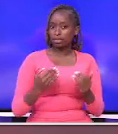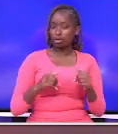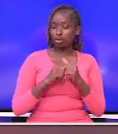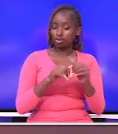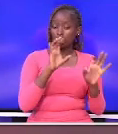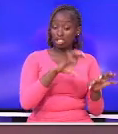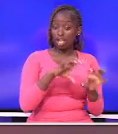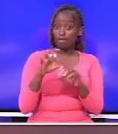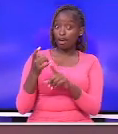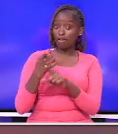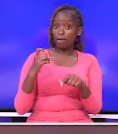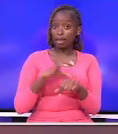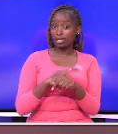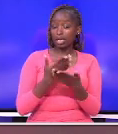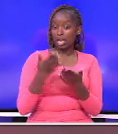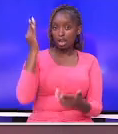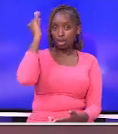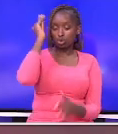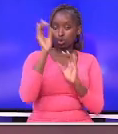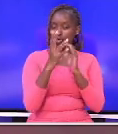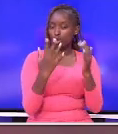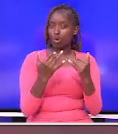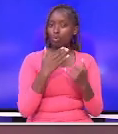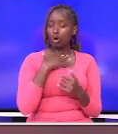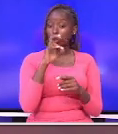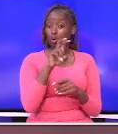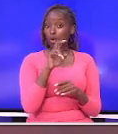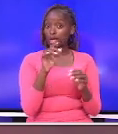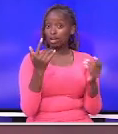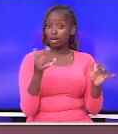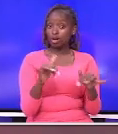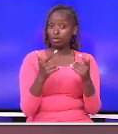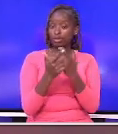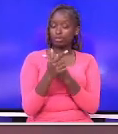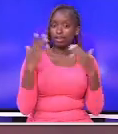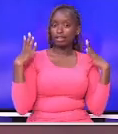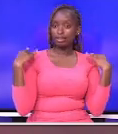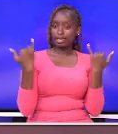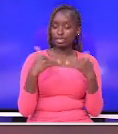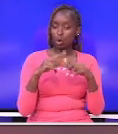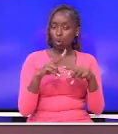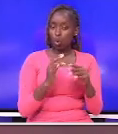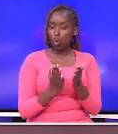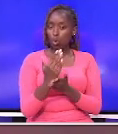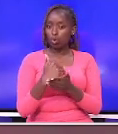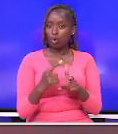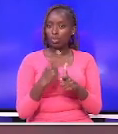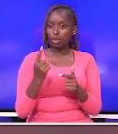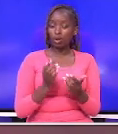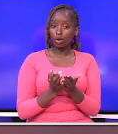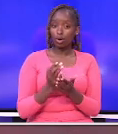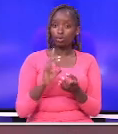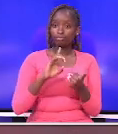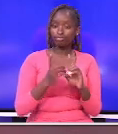kwa kutopata elimu. Lakini kwa sasa wacha tuangazie taarifa nyingine, ambapo zoezi la kukusanya na kukagua data za wakaazi wa mtaa mabanda